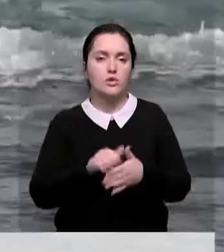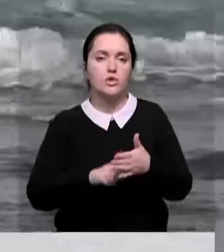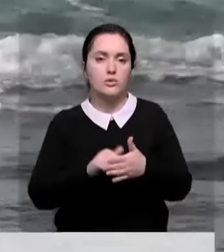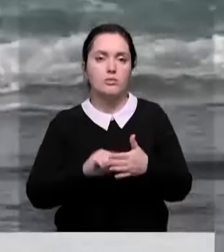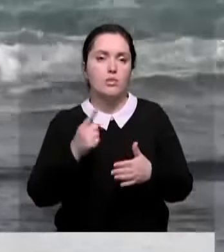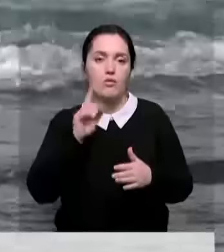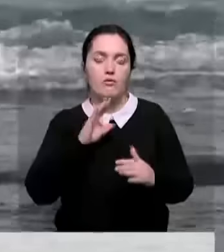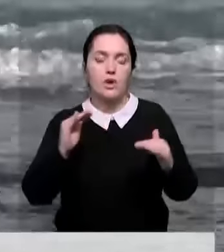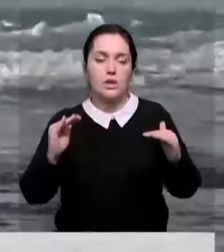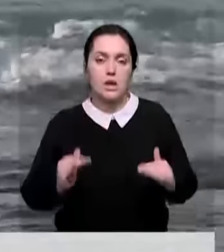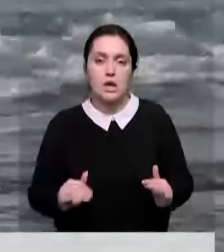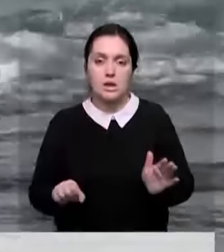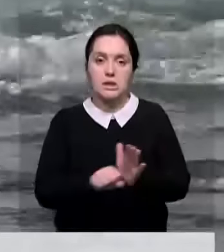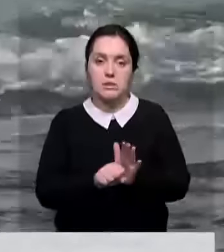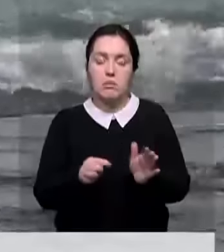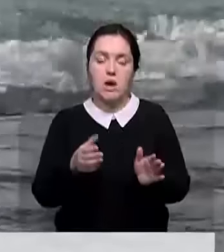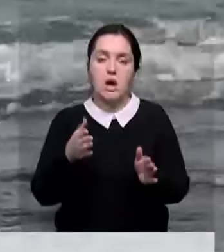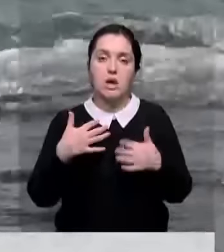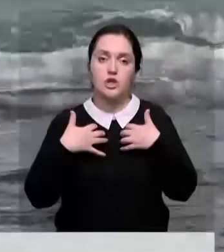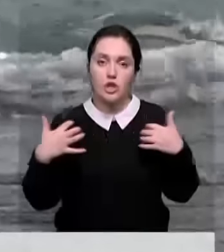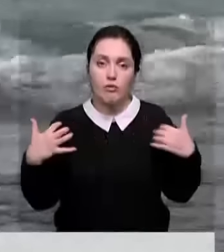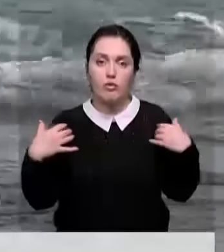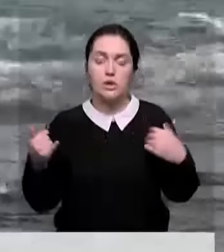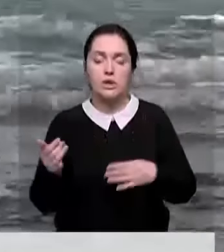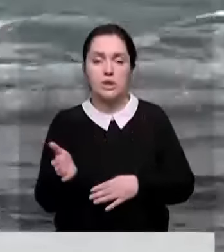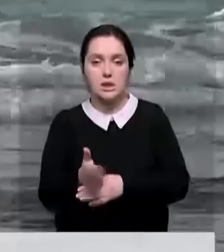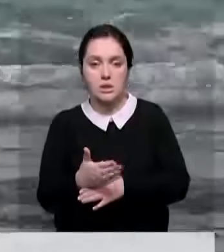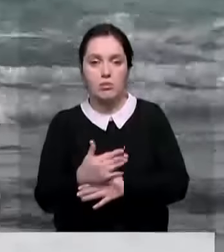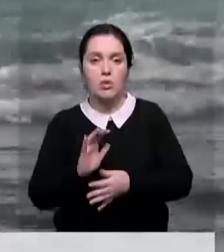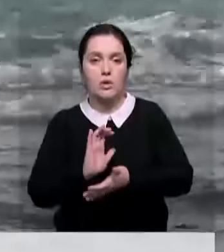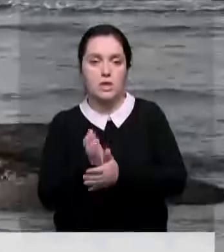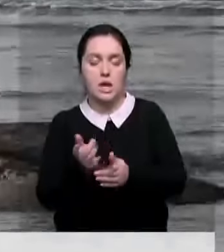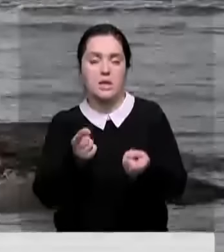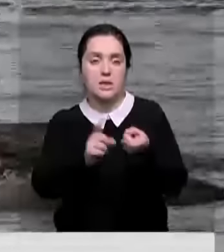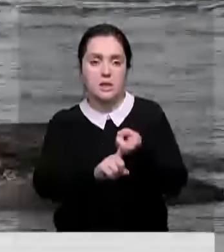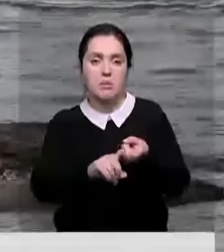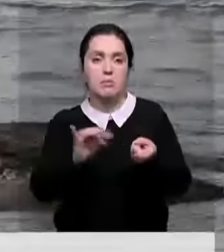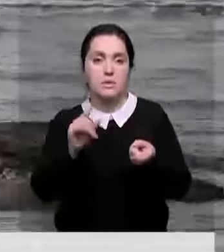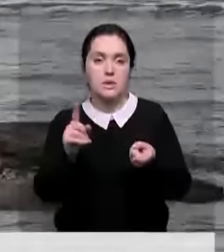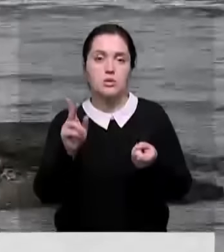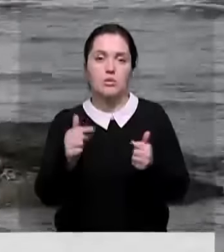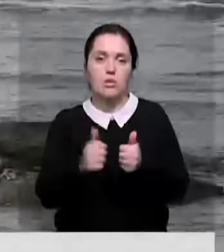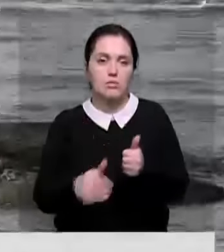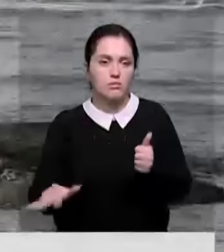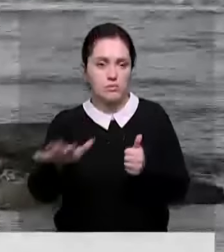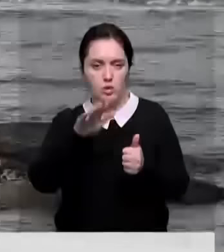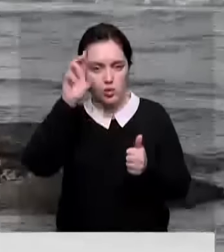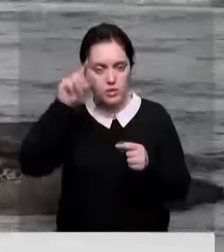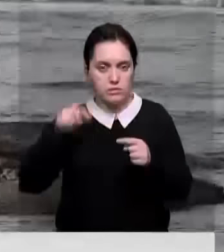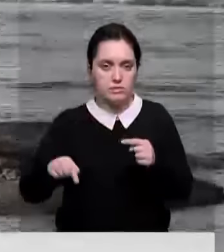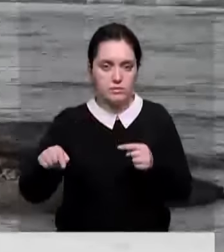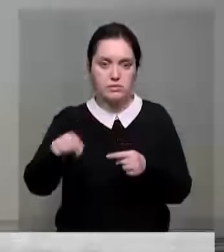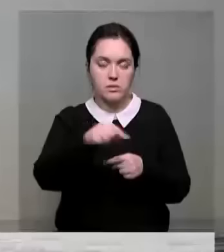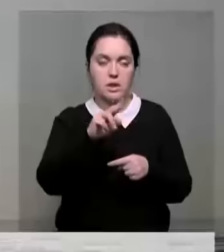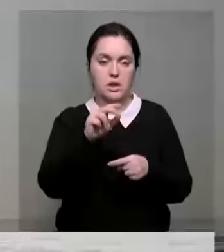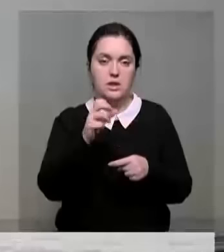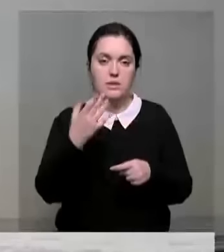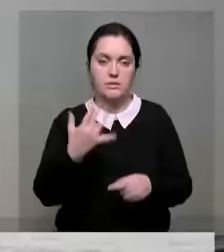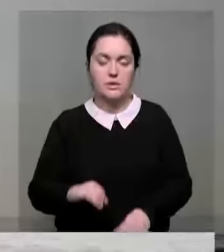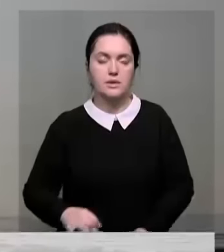Каспийского моря, гибели тюленей и рыб и работать в тесном сотрудничестве с коллегами из прикаспийских стран. Нурсая Эльбрусова,